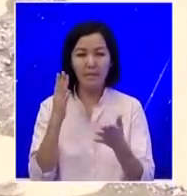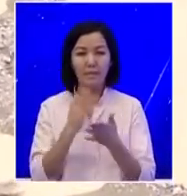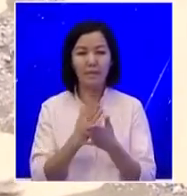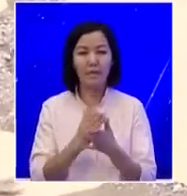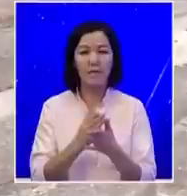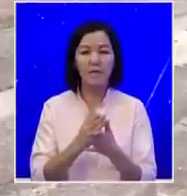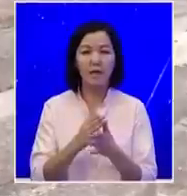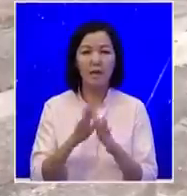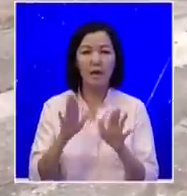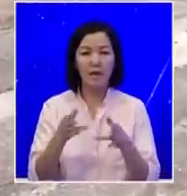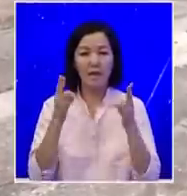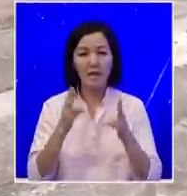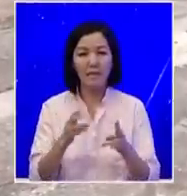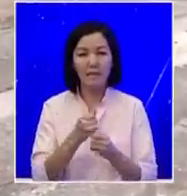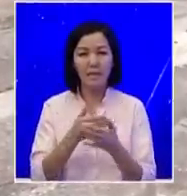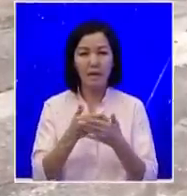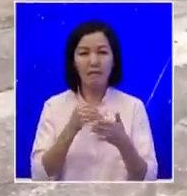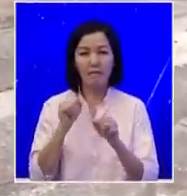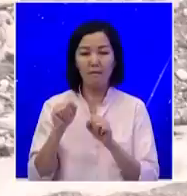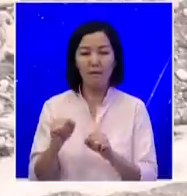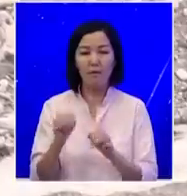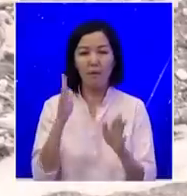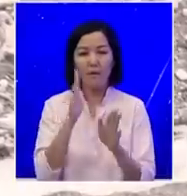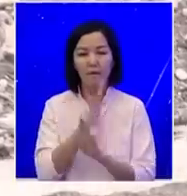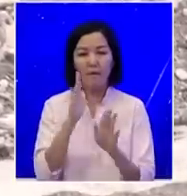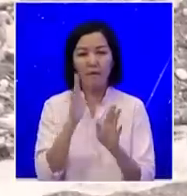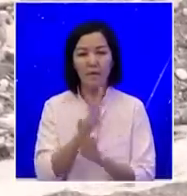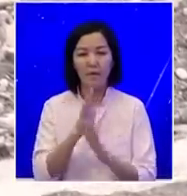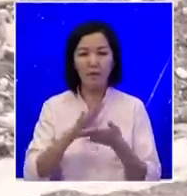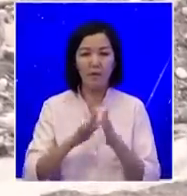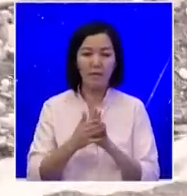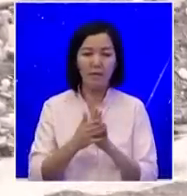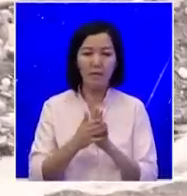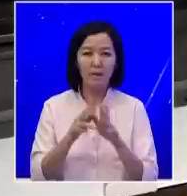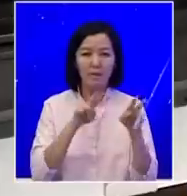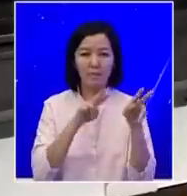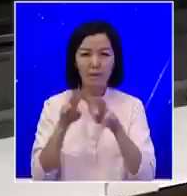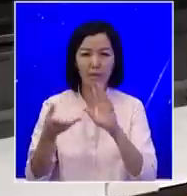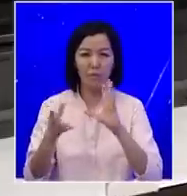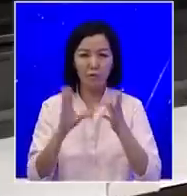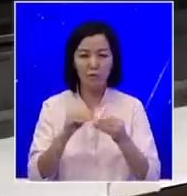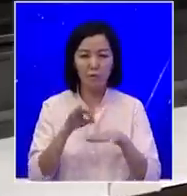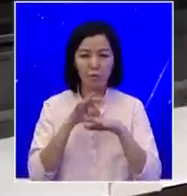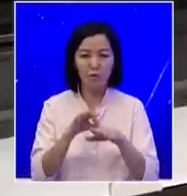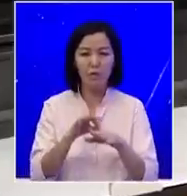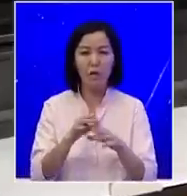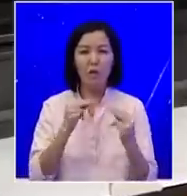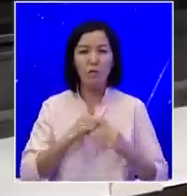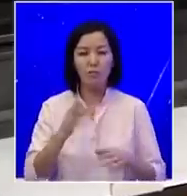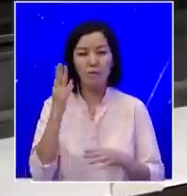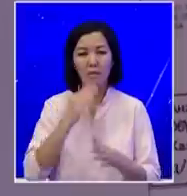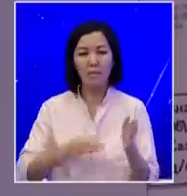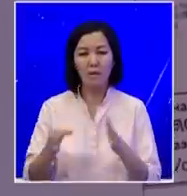мақсатында бақылау бекеттерімен күн сайын гидрометеорологиялық жағдайға мониторинг жүргізеді. Бұл жұмыстарда Алматы